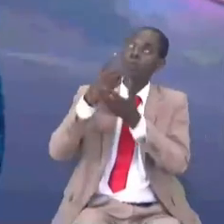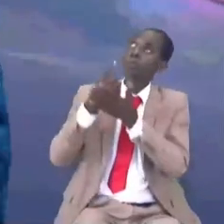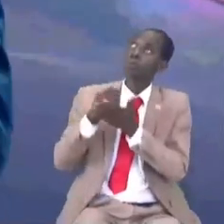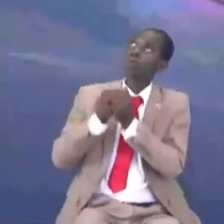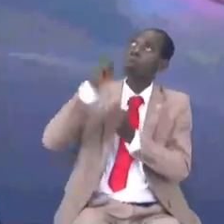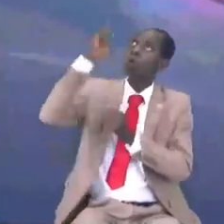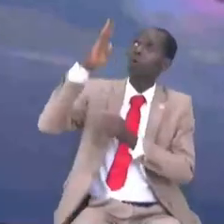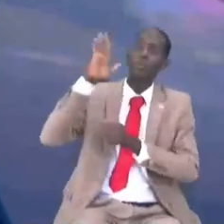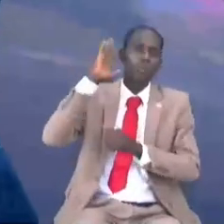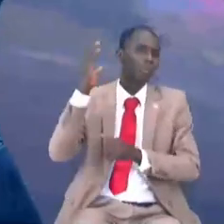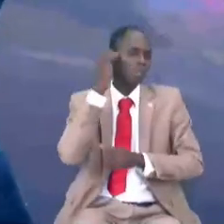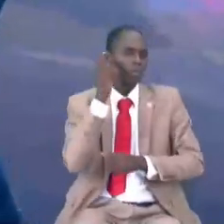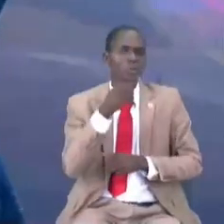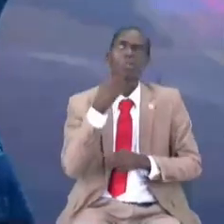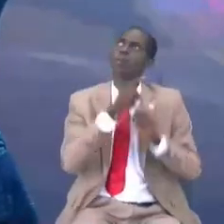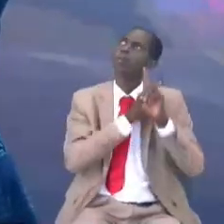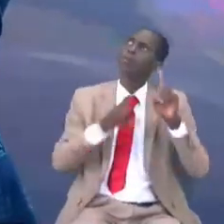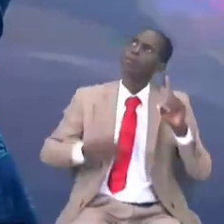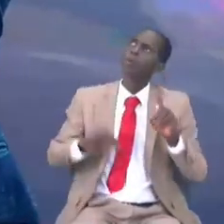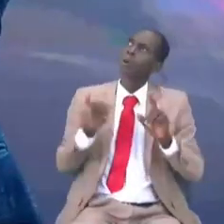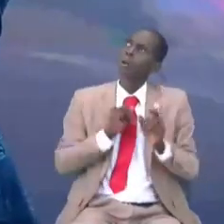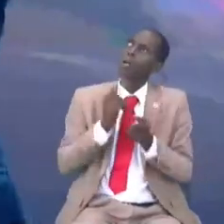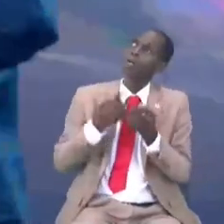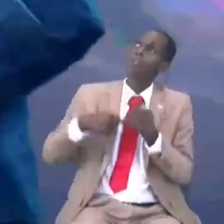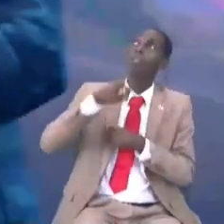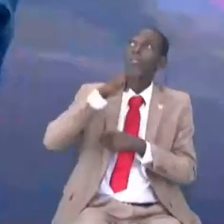est-ce que c'est à cause de ceci? Est-ce que c'est à cause de cela? Oh,